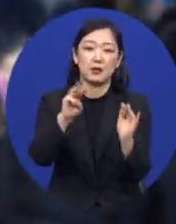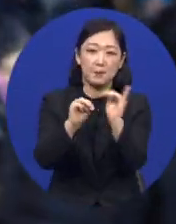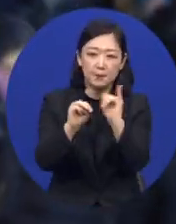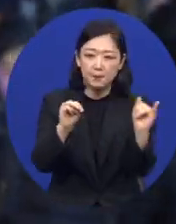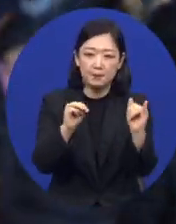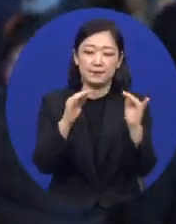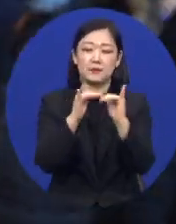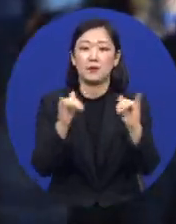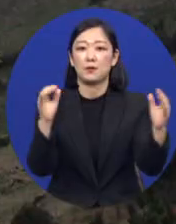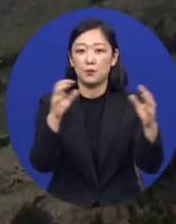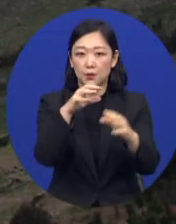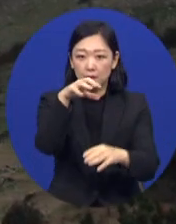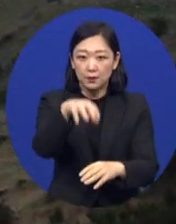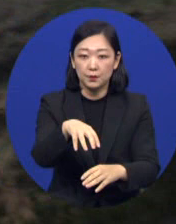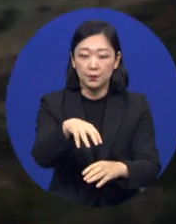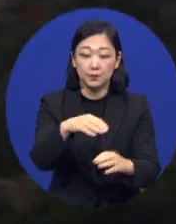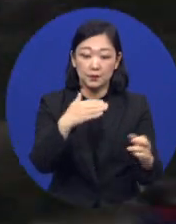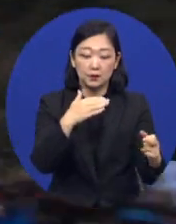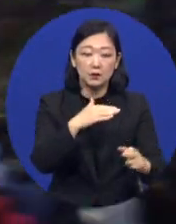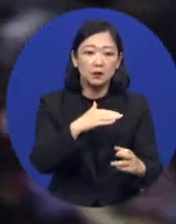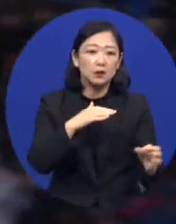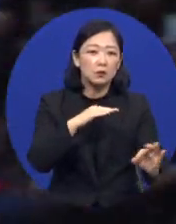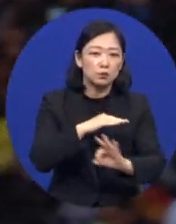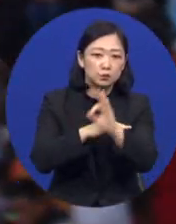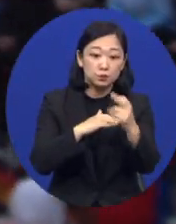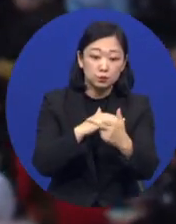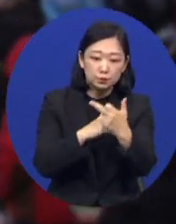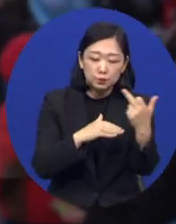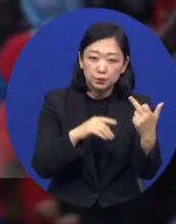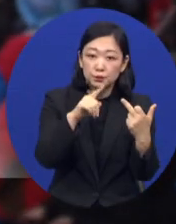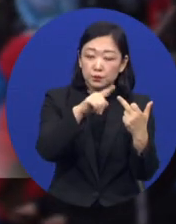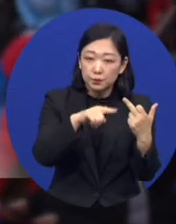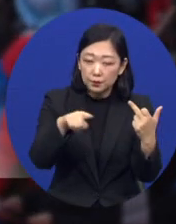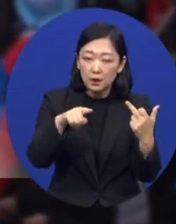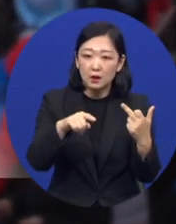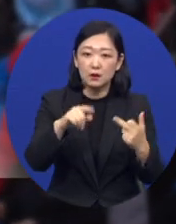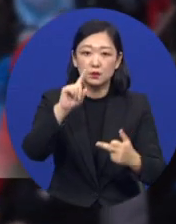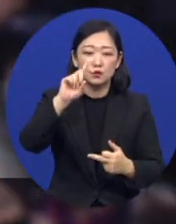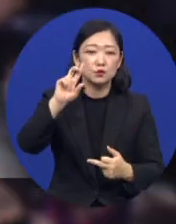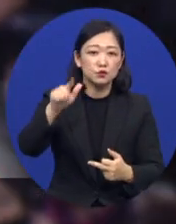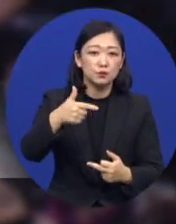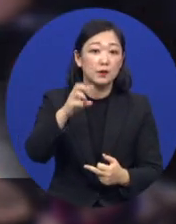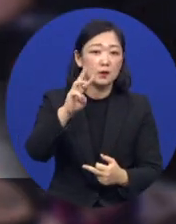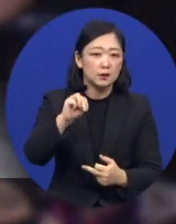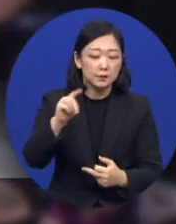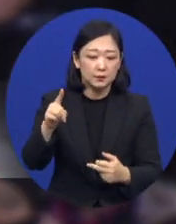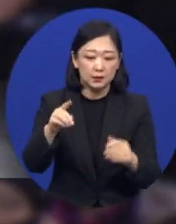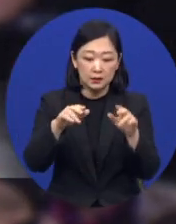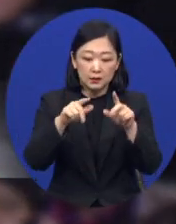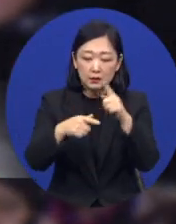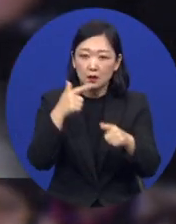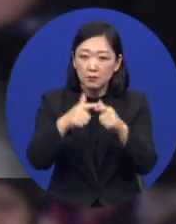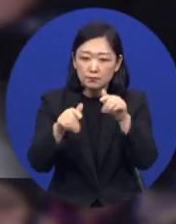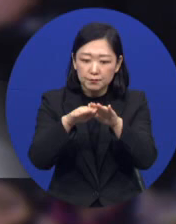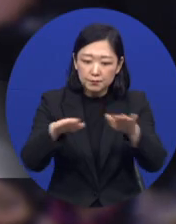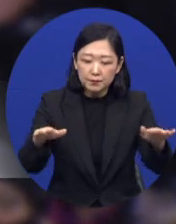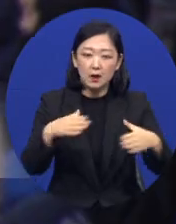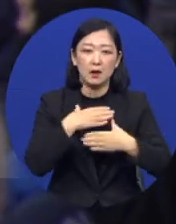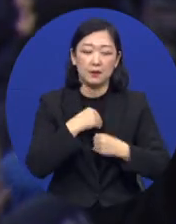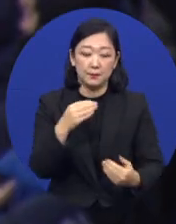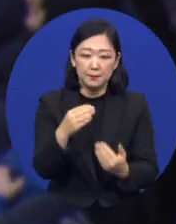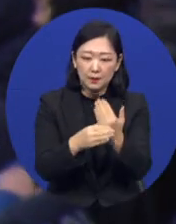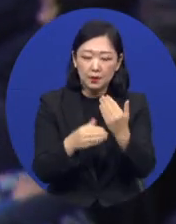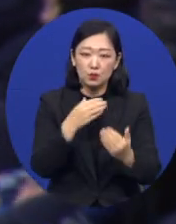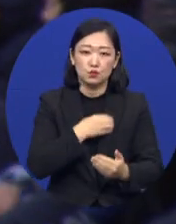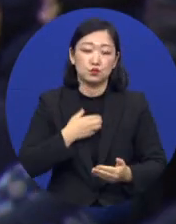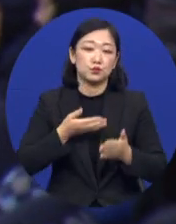곳입니다. 특히 일출봉 정상에는 600제곱미터 면적의 나무 데크에 한꺼번에 인파가 몰려 안전사고 우려가